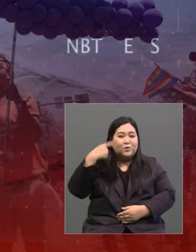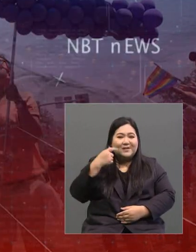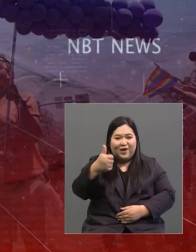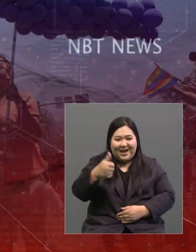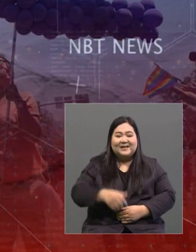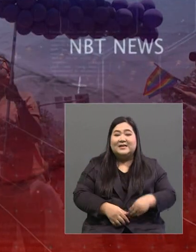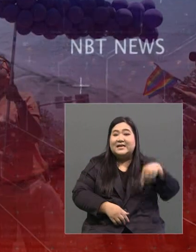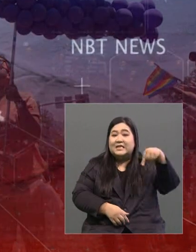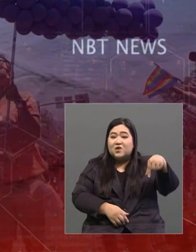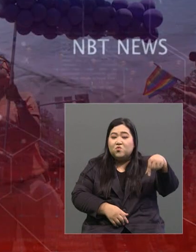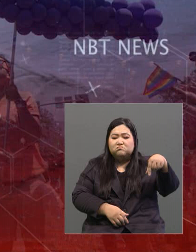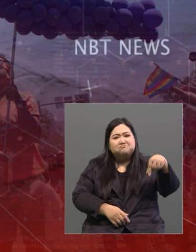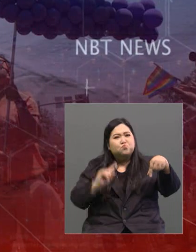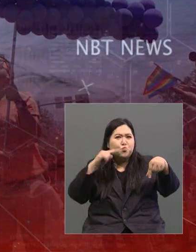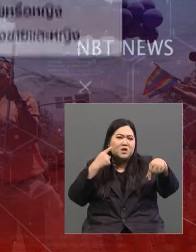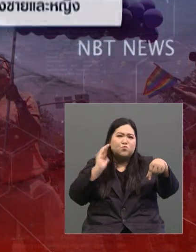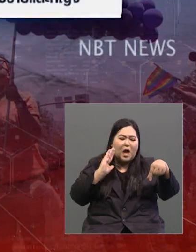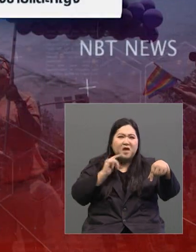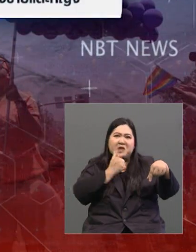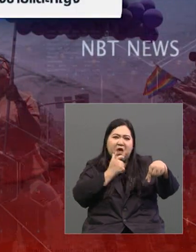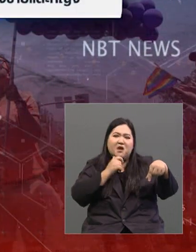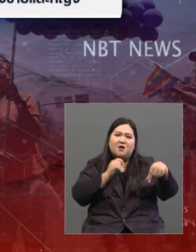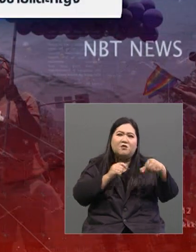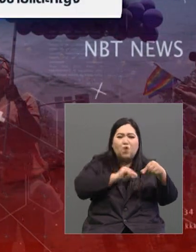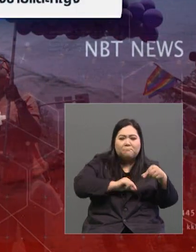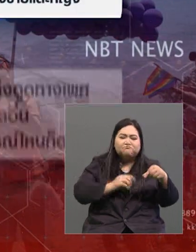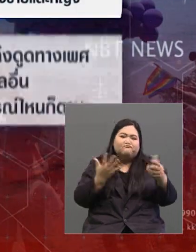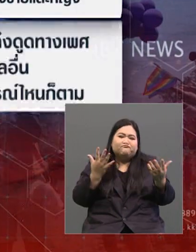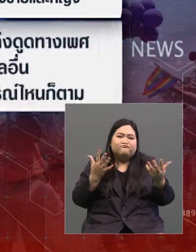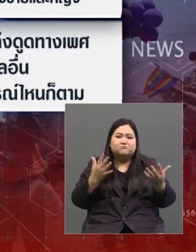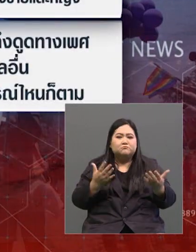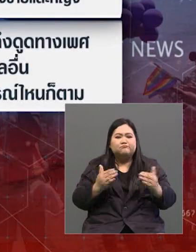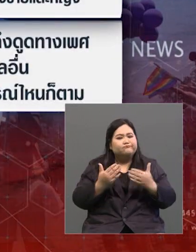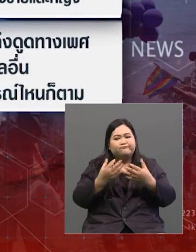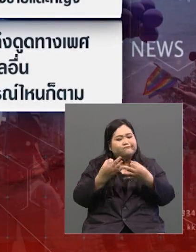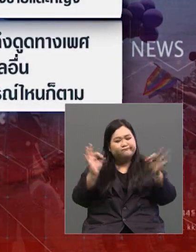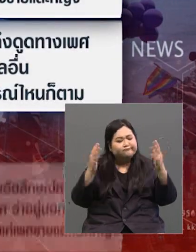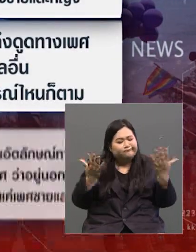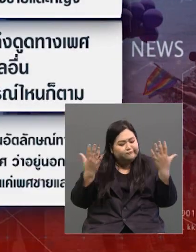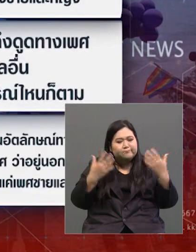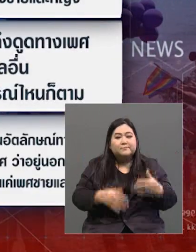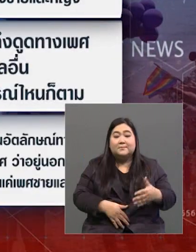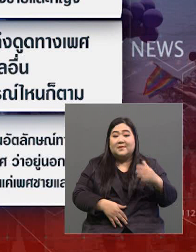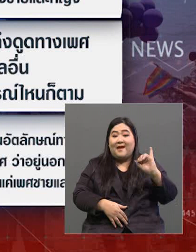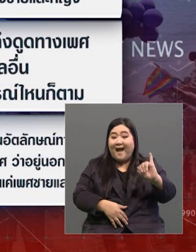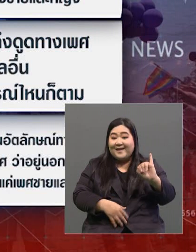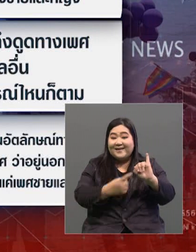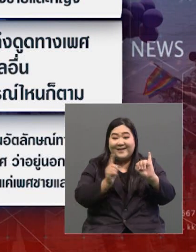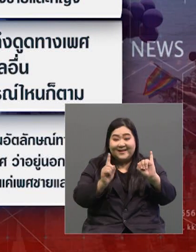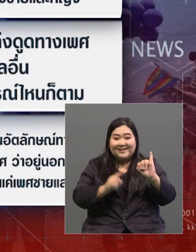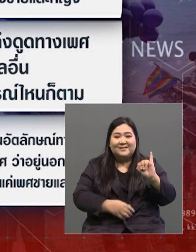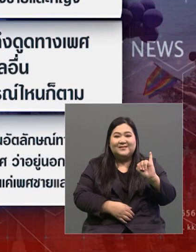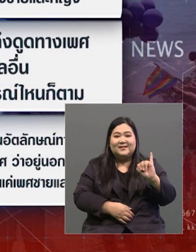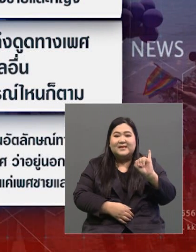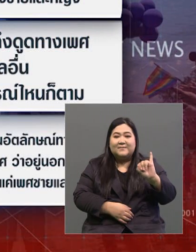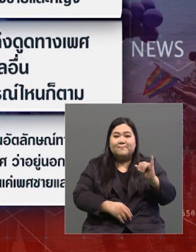จำกัดว่าเป็นเพศใดและต้องรักกับเพศใดอ่ามาละไอทีเนี้ยที่มาใหม่ของท่านนายกเชอรี่ใชค่ะไ